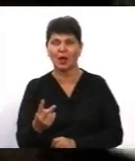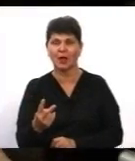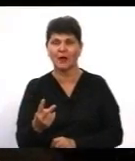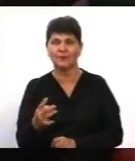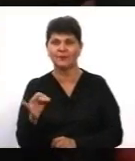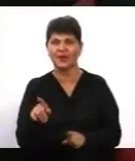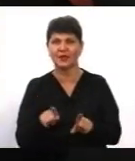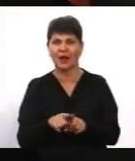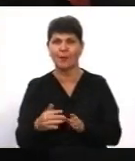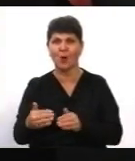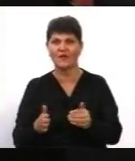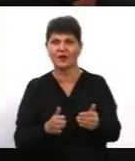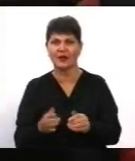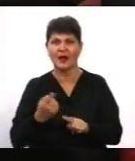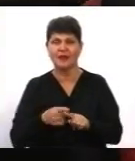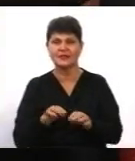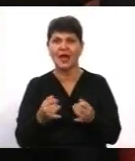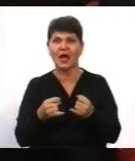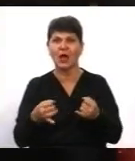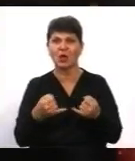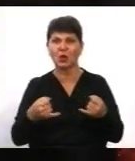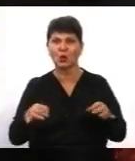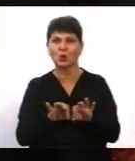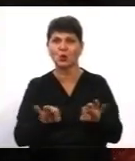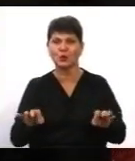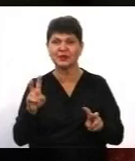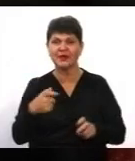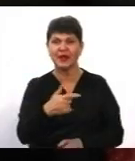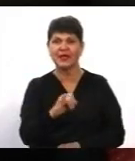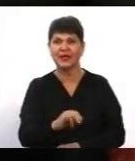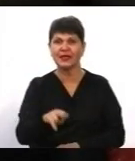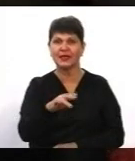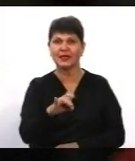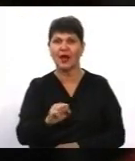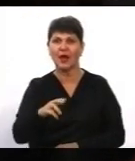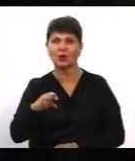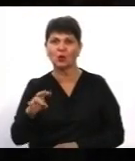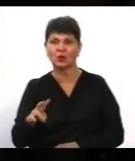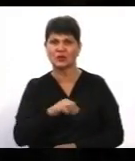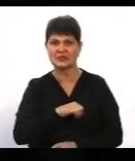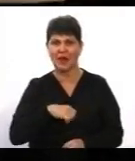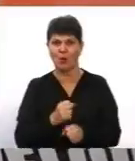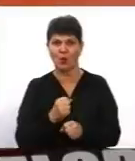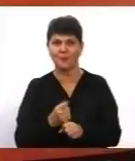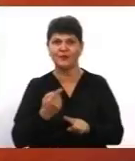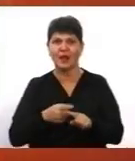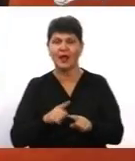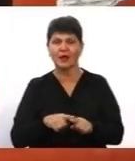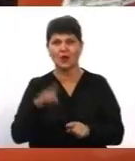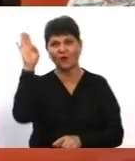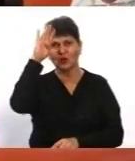от він повертає. Ця трубка називається гідратор, але це також саморобне. Це ще попити води. Ось ці